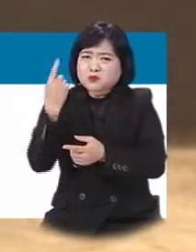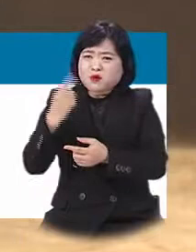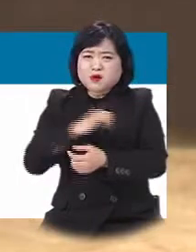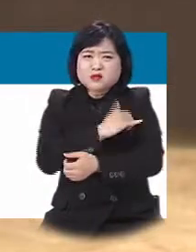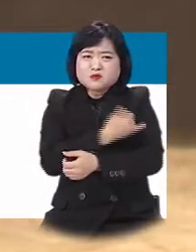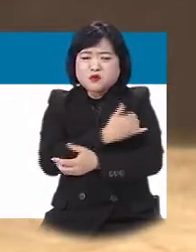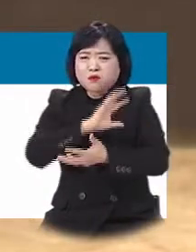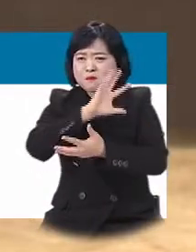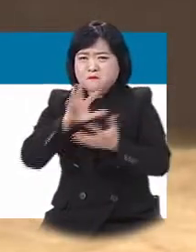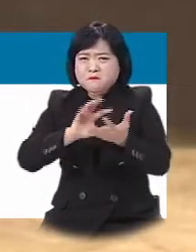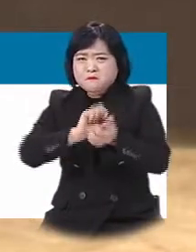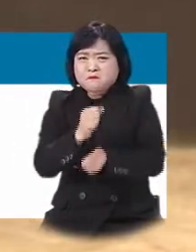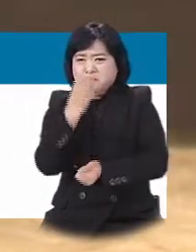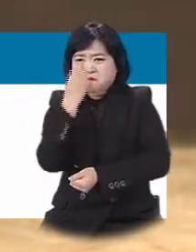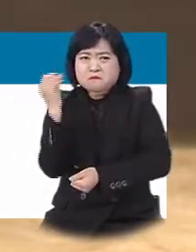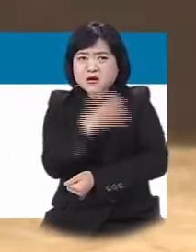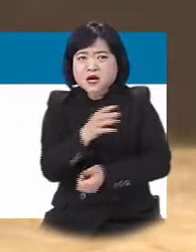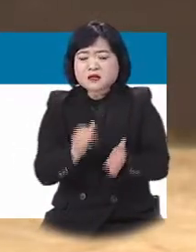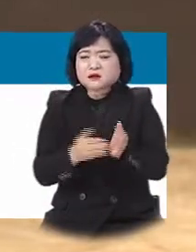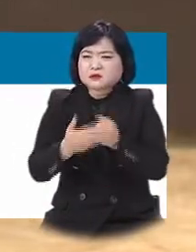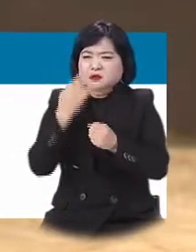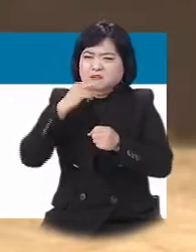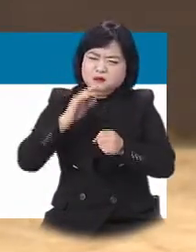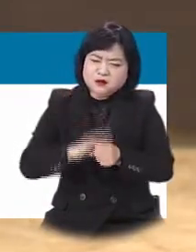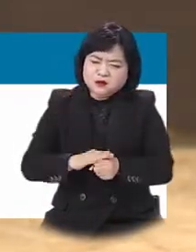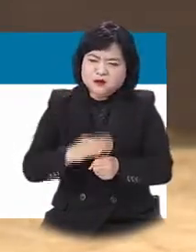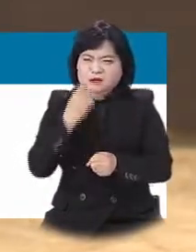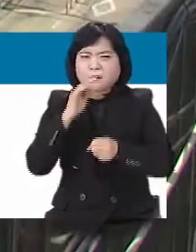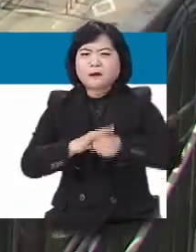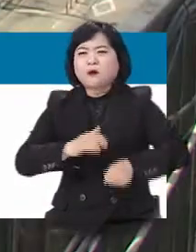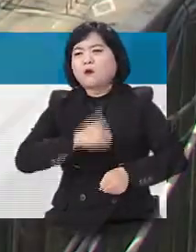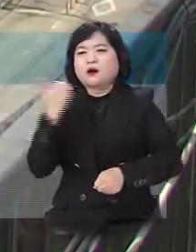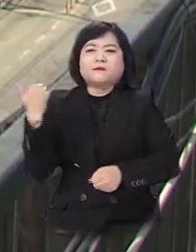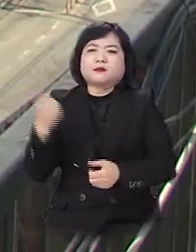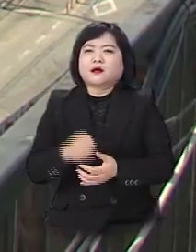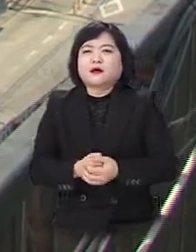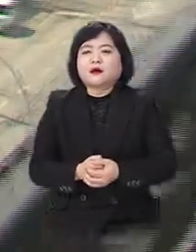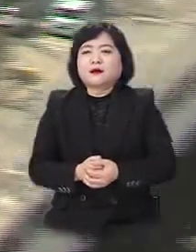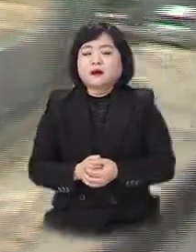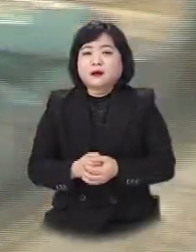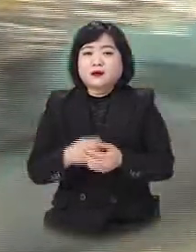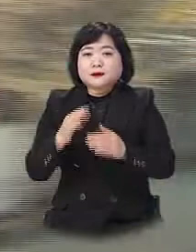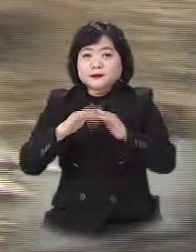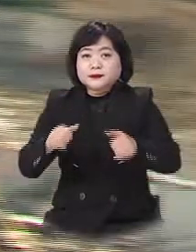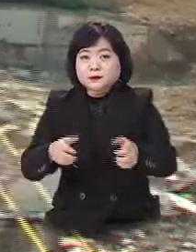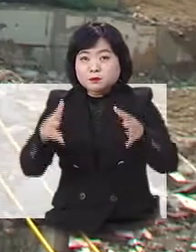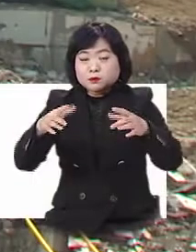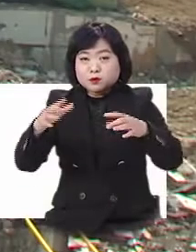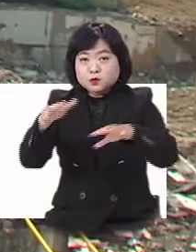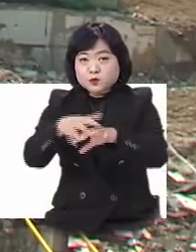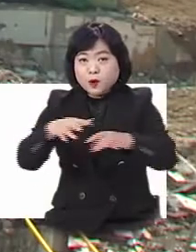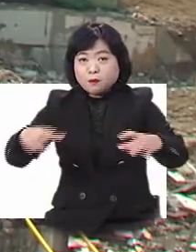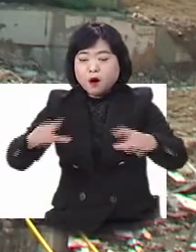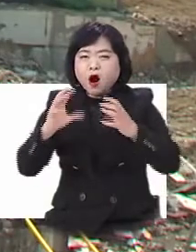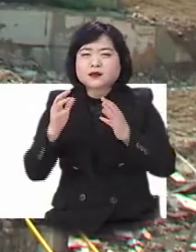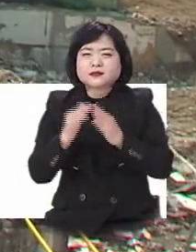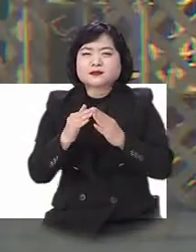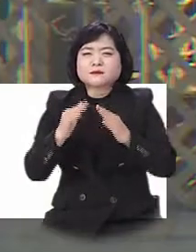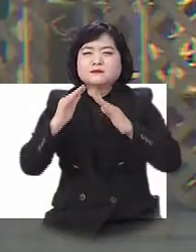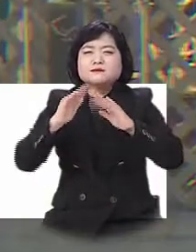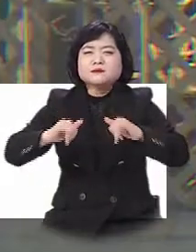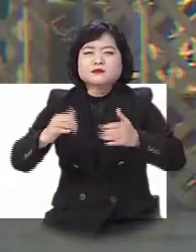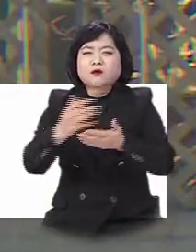저는 너무너무 기가 막히고 기가 막혀서 정말 화가 납니다. 재정비 조합 측은 어린이집 철거 보상 금액을